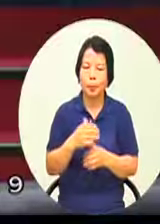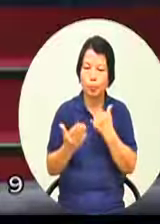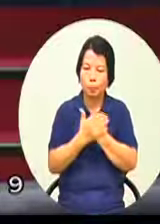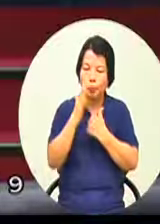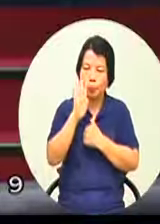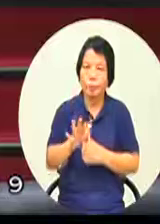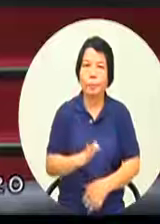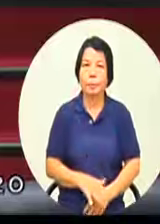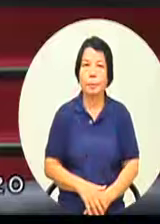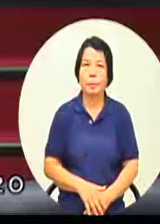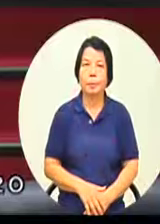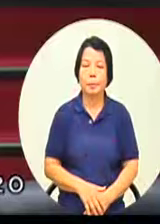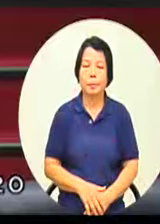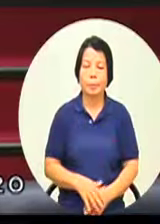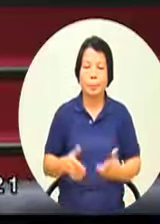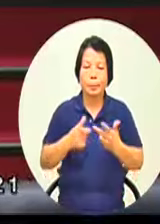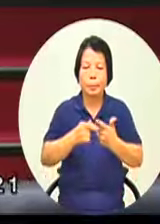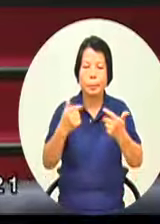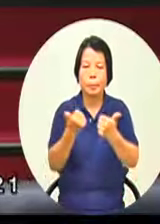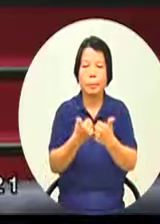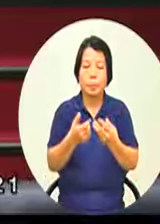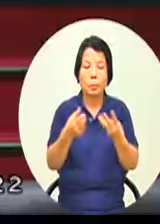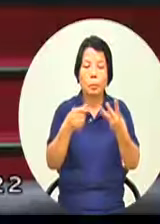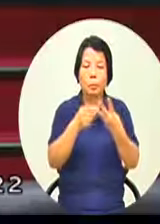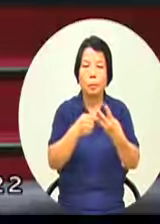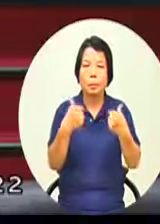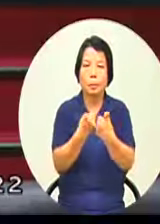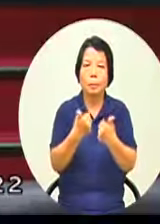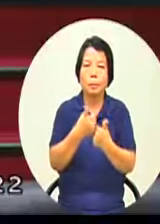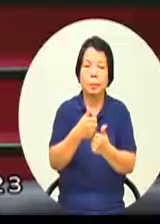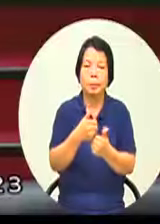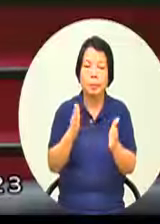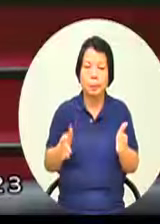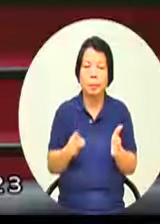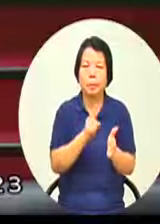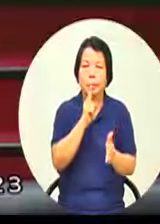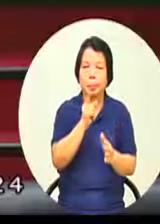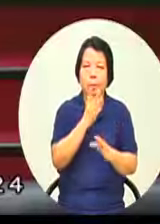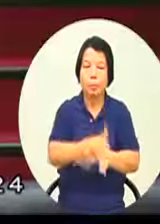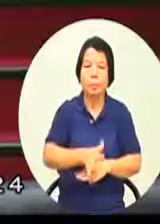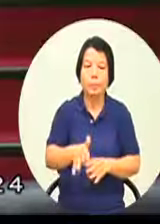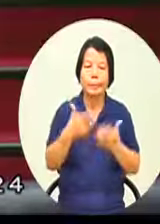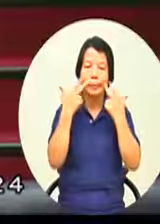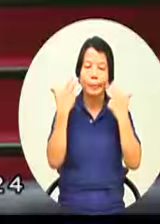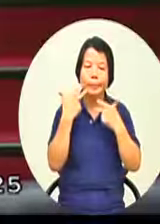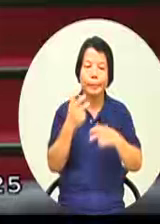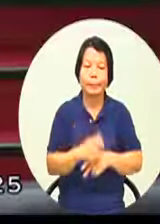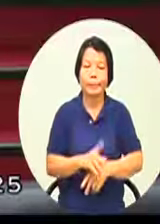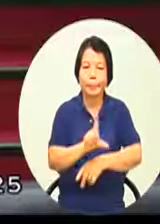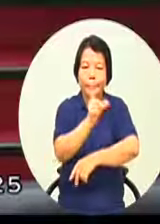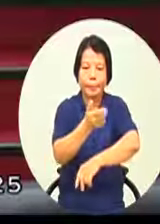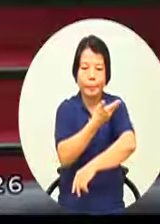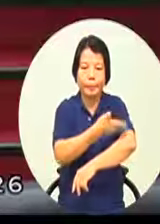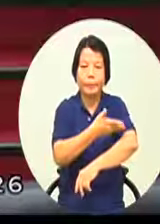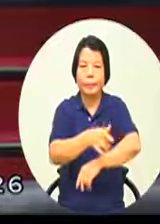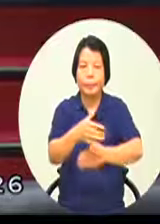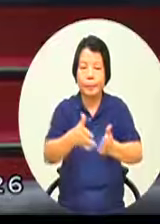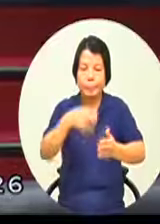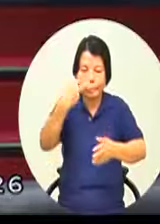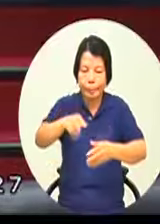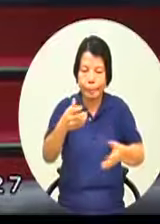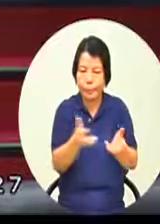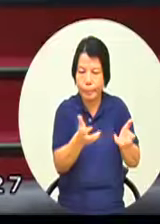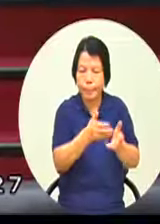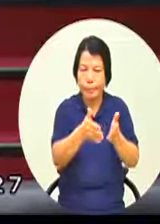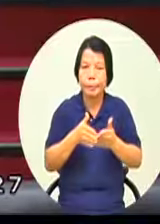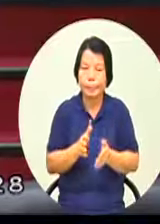是我上个会期也提到，就是说这个野溪的上游真的还要整治了哈。